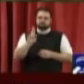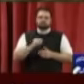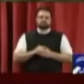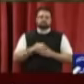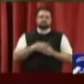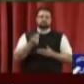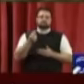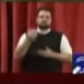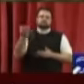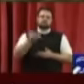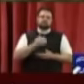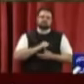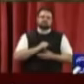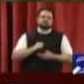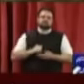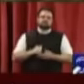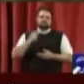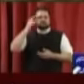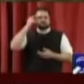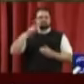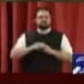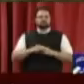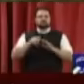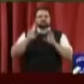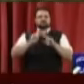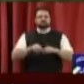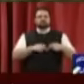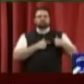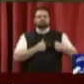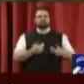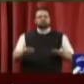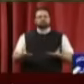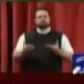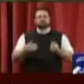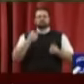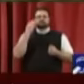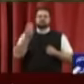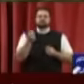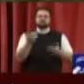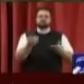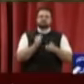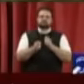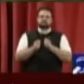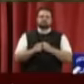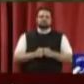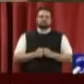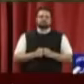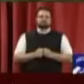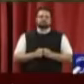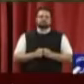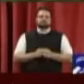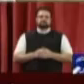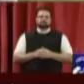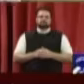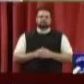vin banii, Simona. Vin? Vin, dar știi cum? Stai cu inima ușoară când cumperi ceva de la piață. Da. Cu inima ușoară. Că dacă dai cu inima ușoară. Că dacă nu